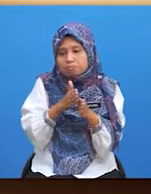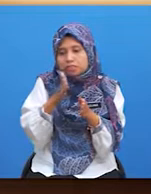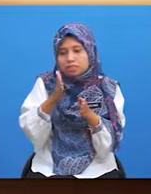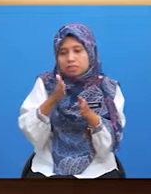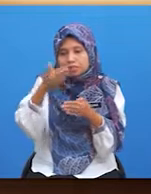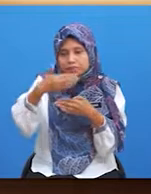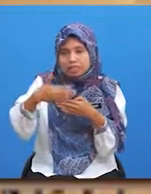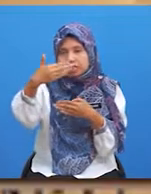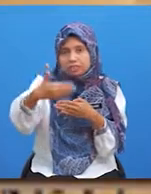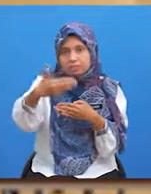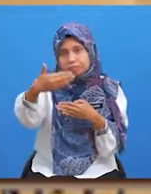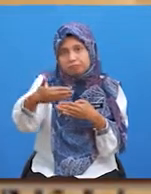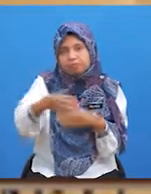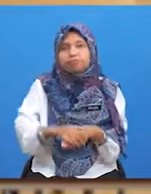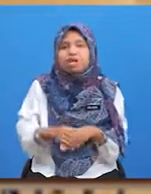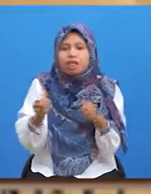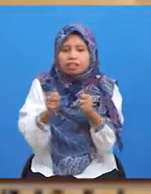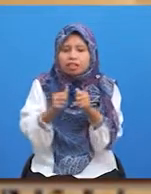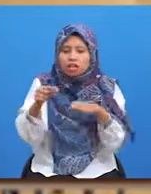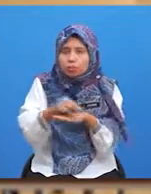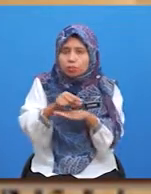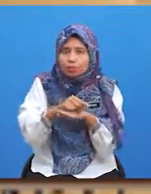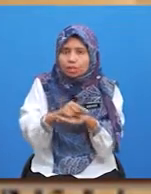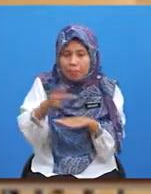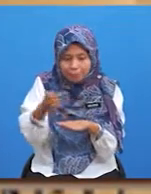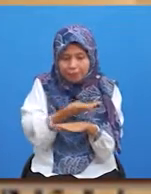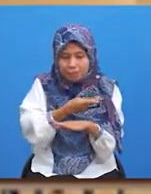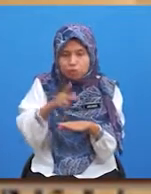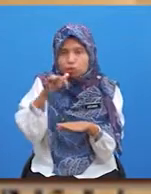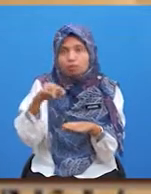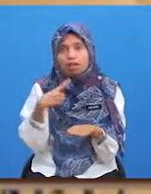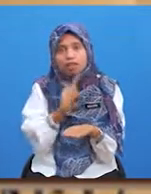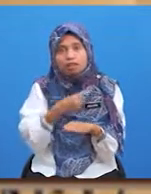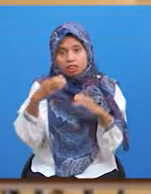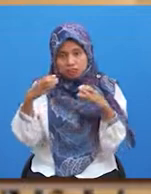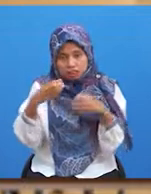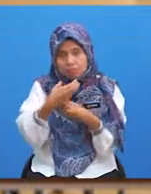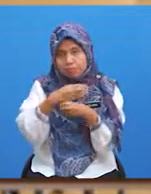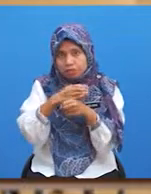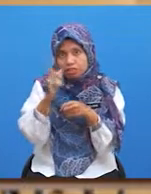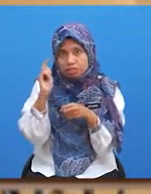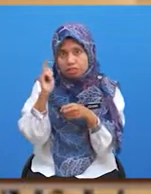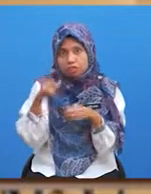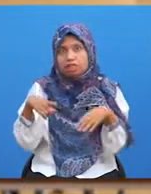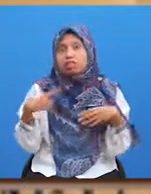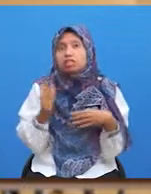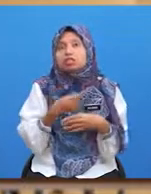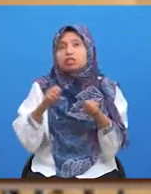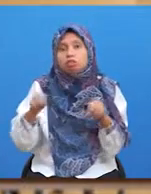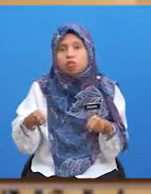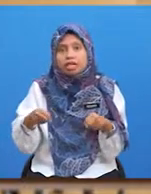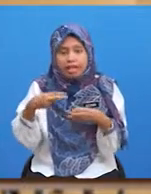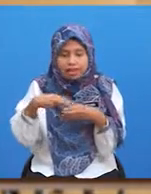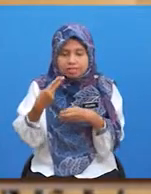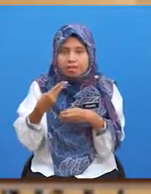pembayang tersebut. Dengan menggunakan pantun yang kita cipta itu tadi, kita boleh menghasilkan